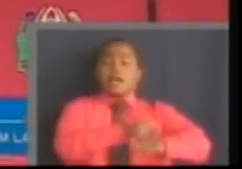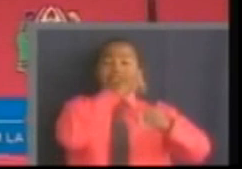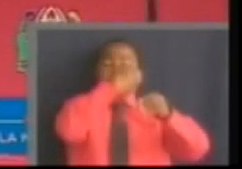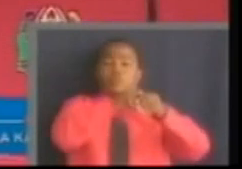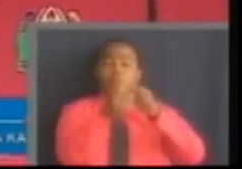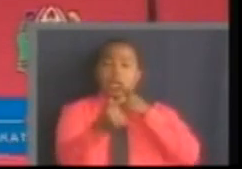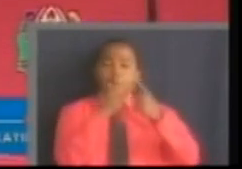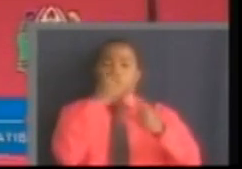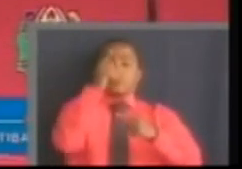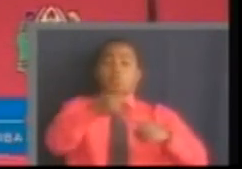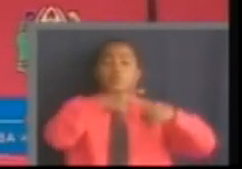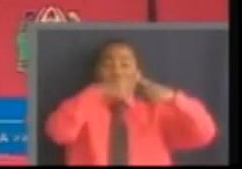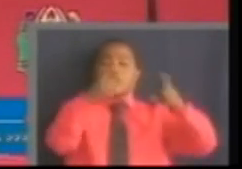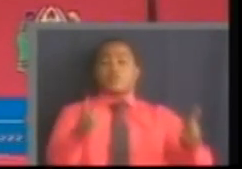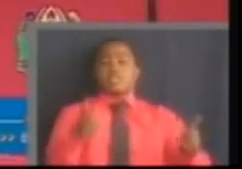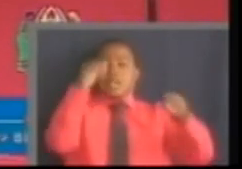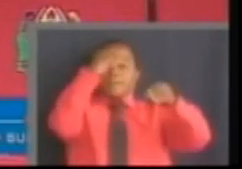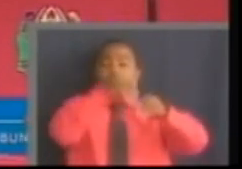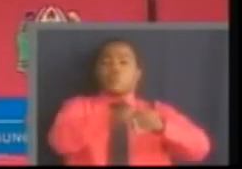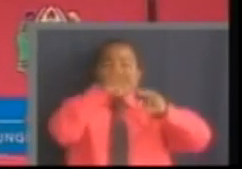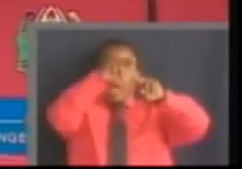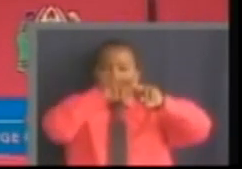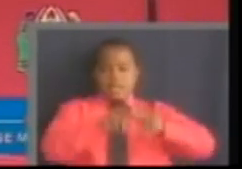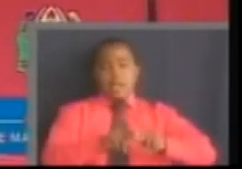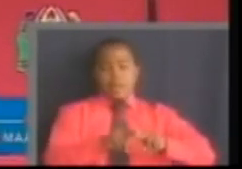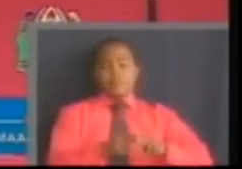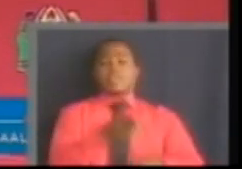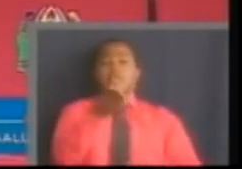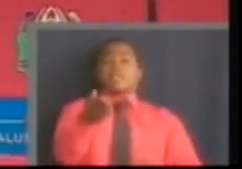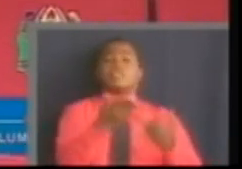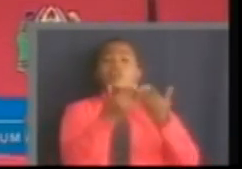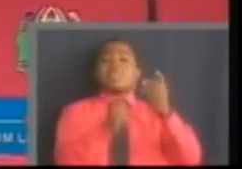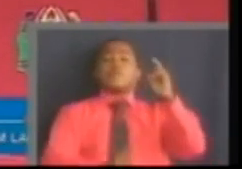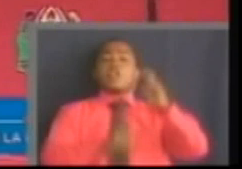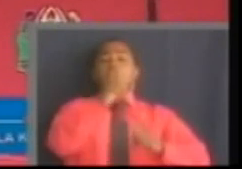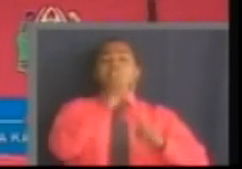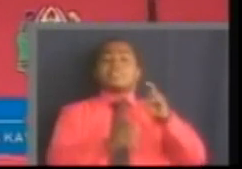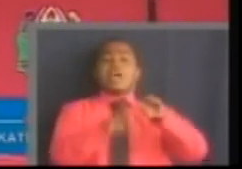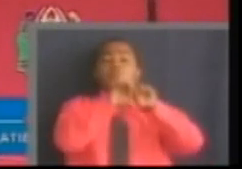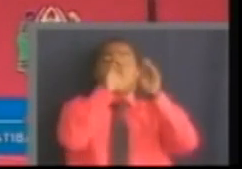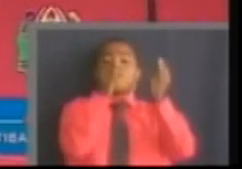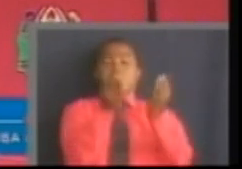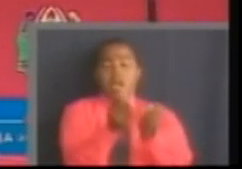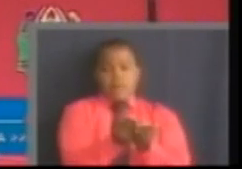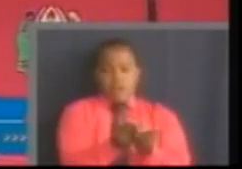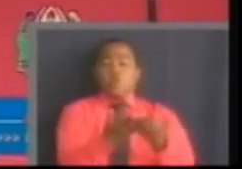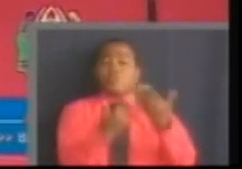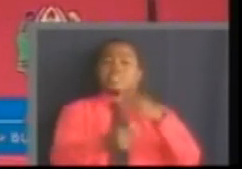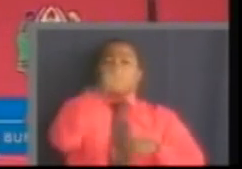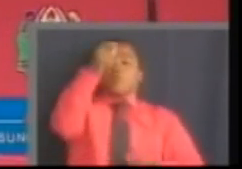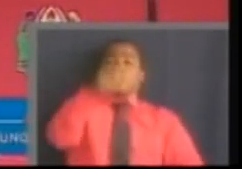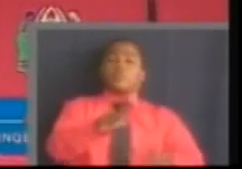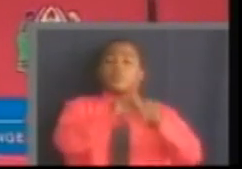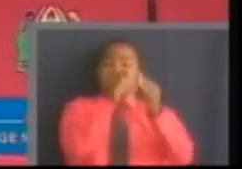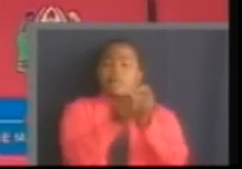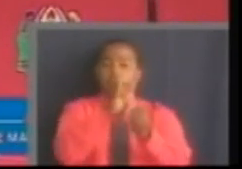tofauti na mjumbe aliyekaa. Na hii inatokana tu na ukinzani wa vyama. Kwa sababu mtu wa chama fulani akisimama